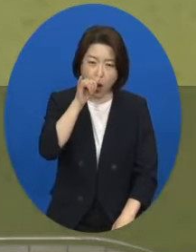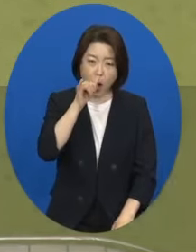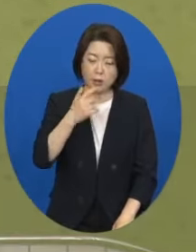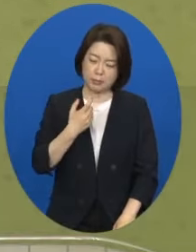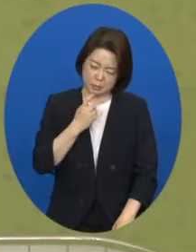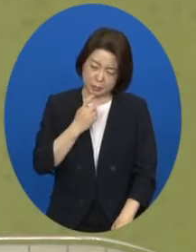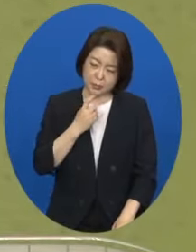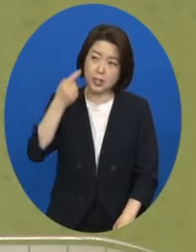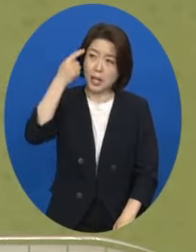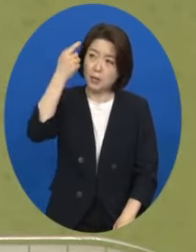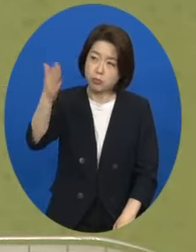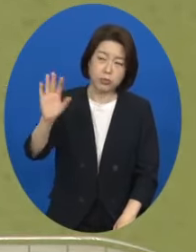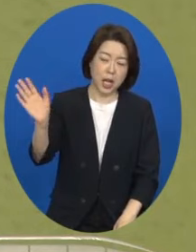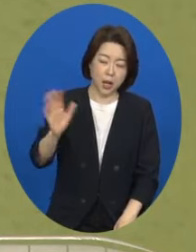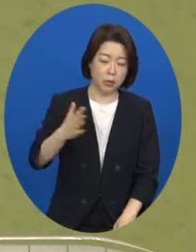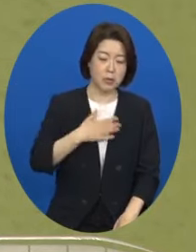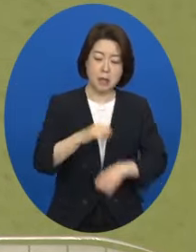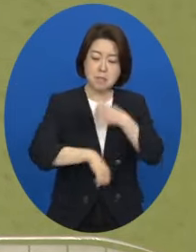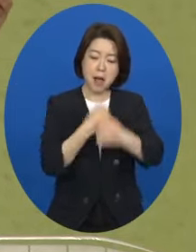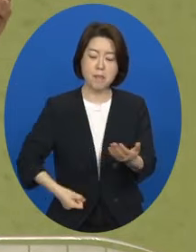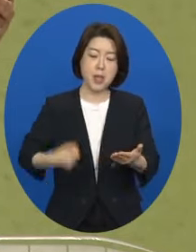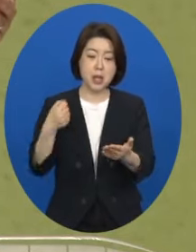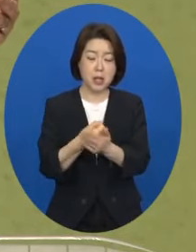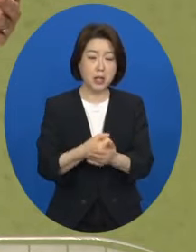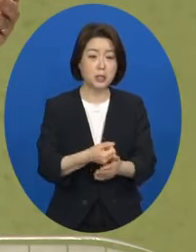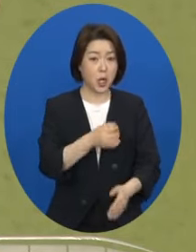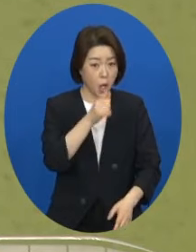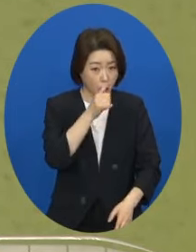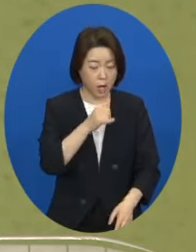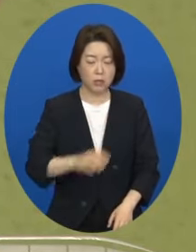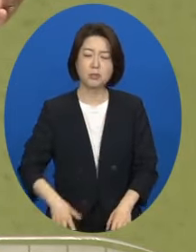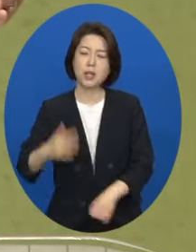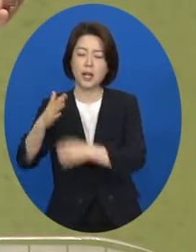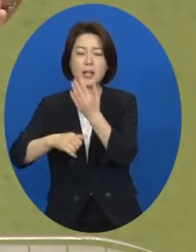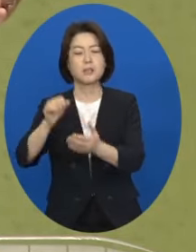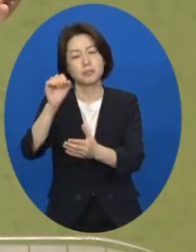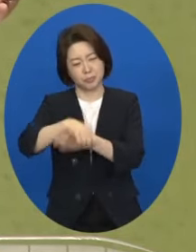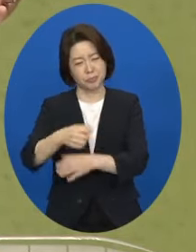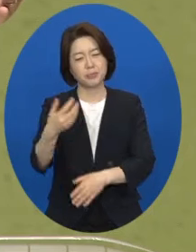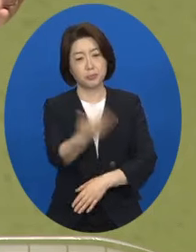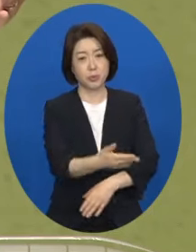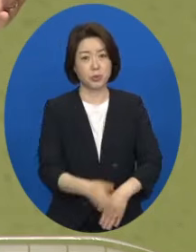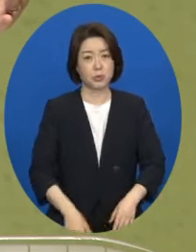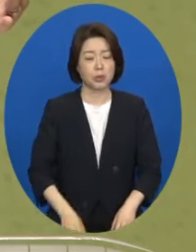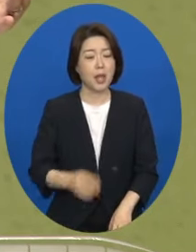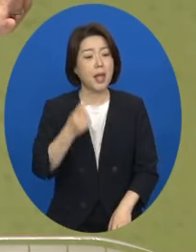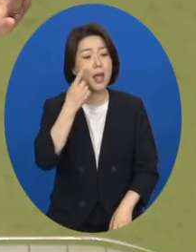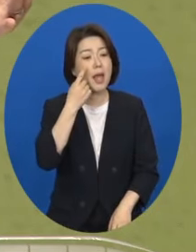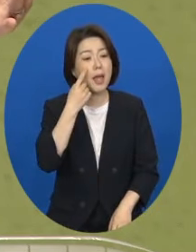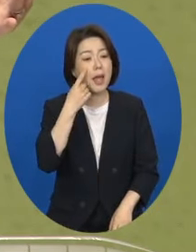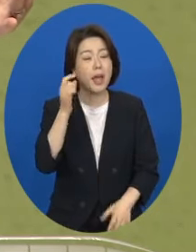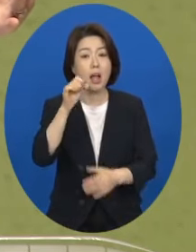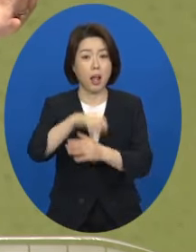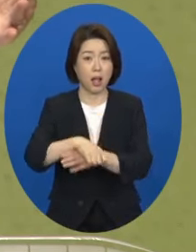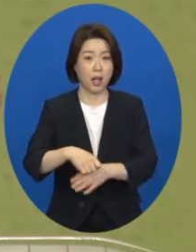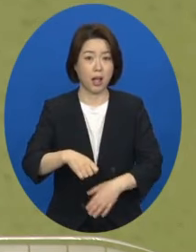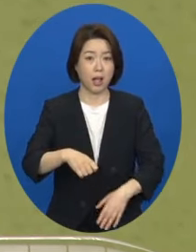하나님께 묻지 않고 우리 마음대로 결정하면요, 그래 한번 해봐라 허용하십니다. 여러분 허용은 하나님의 최선이 아닐 때가